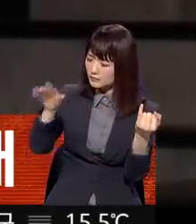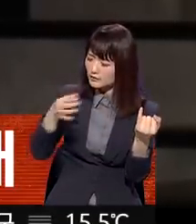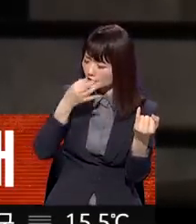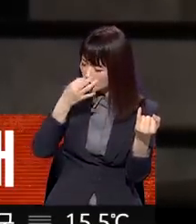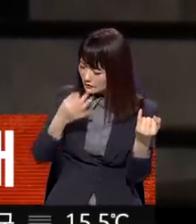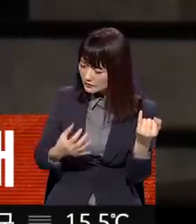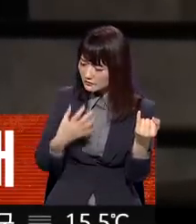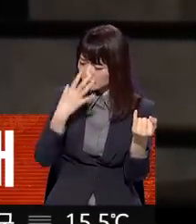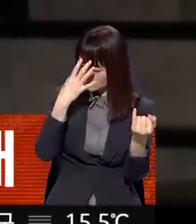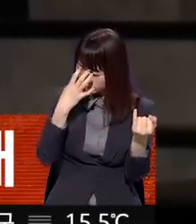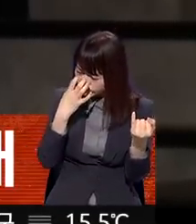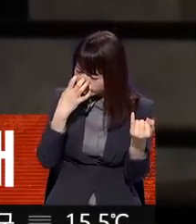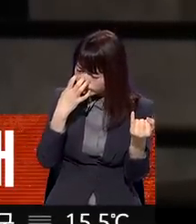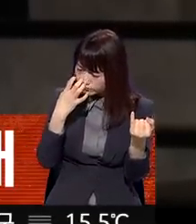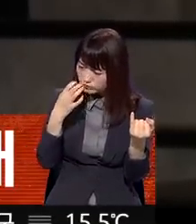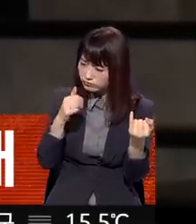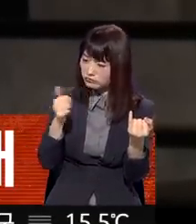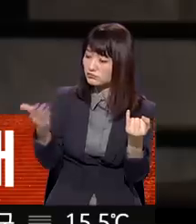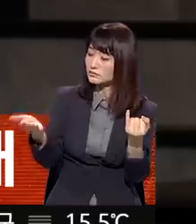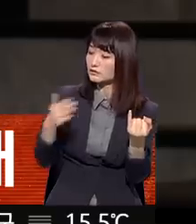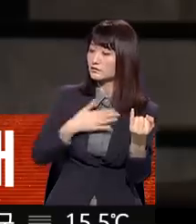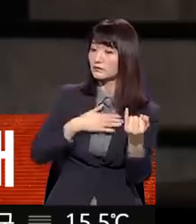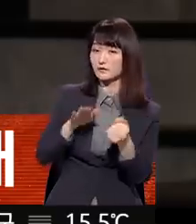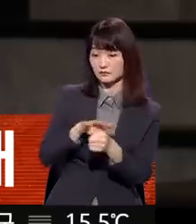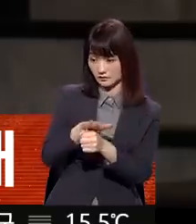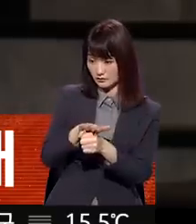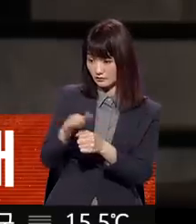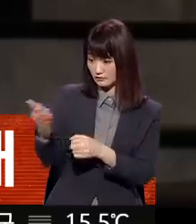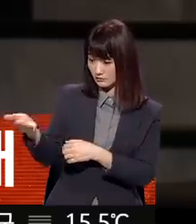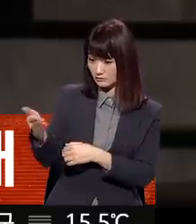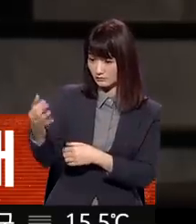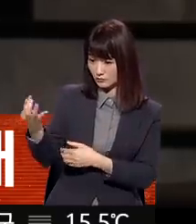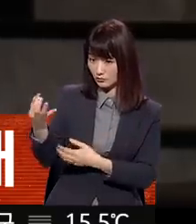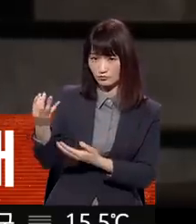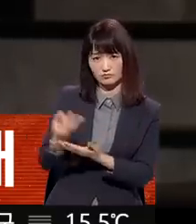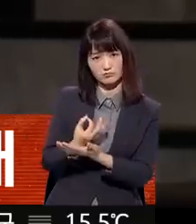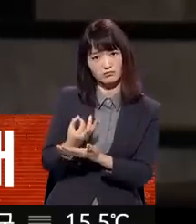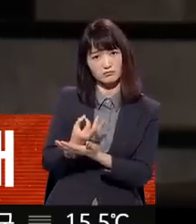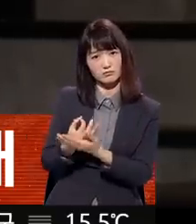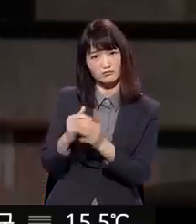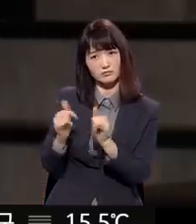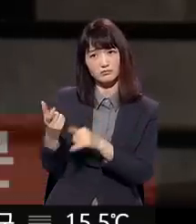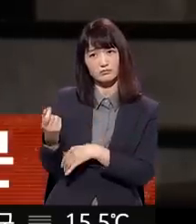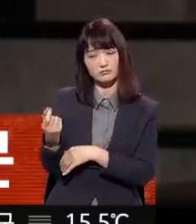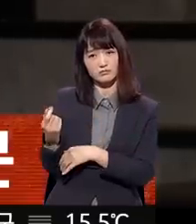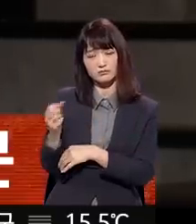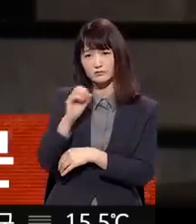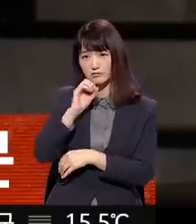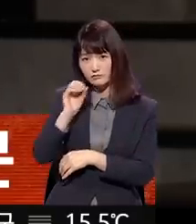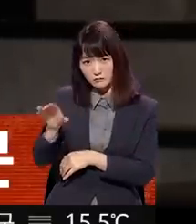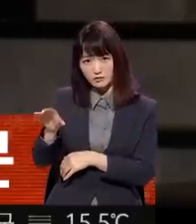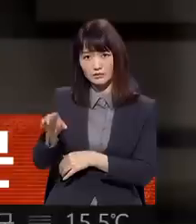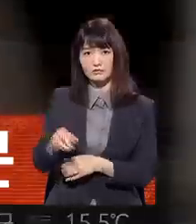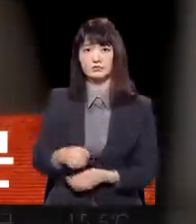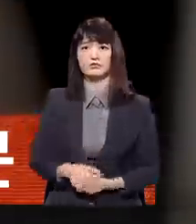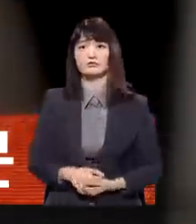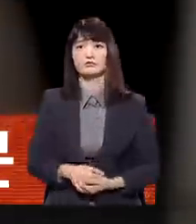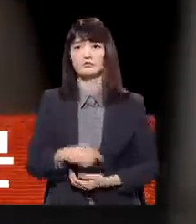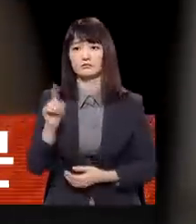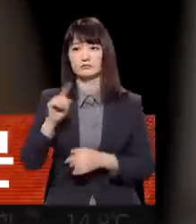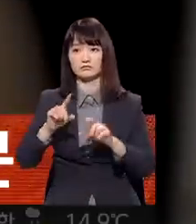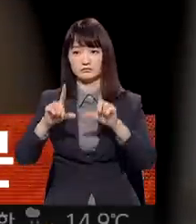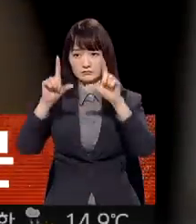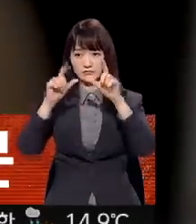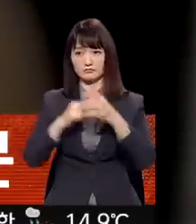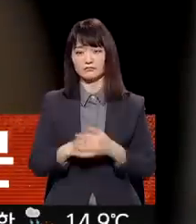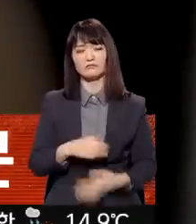우울하다 이러면서 당신 나 사랑하기는 해? 당신은 그냥 돈만 벌어오는 사람 같아. 막 이렇게 얘기를 하더니 아이고. 어느 날 또